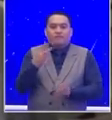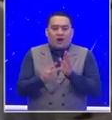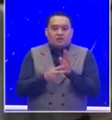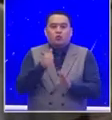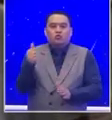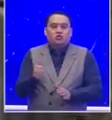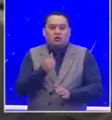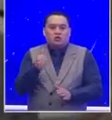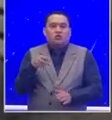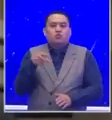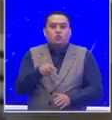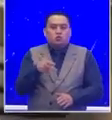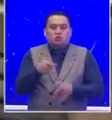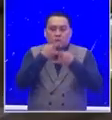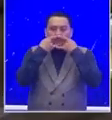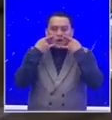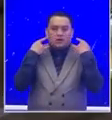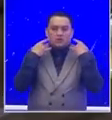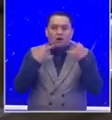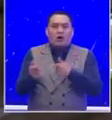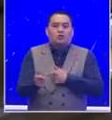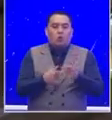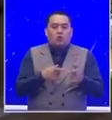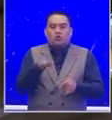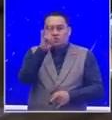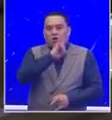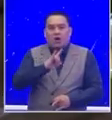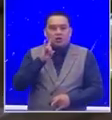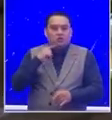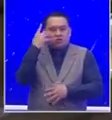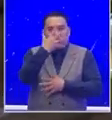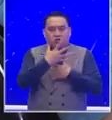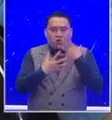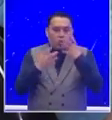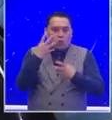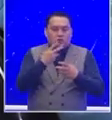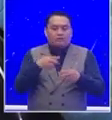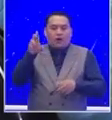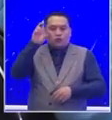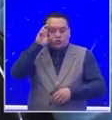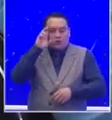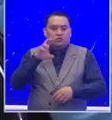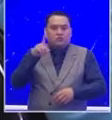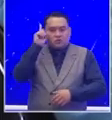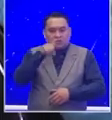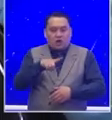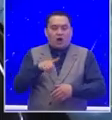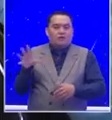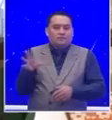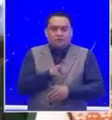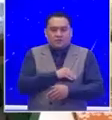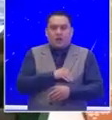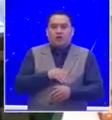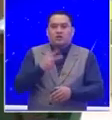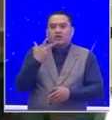изготавливают от 1,5 до 2 тысяч медицинских изделий. Женщины, понимая всю серьезность сложившейся ситуации в стране, работают буквально не поднимая головы.